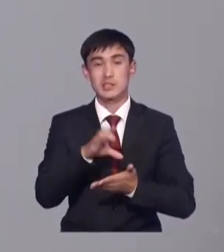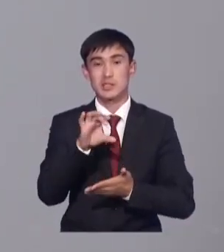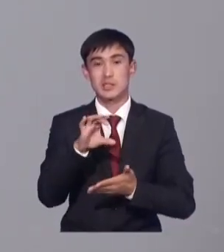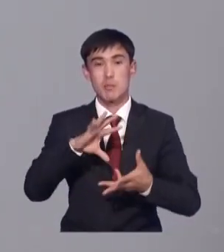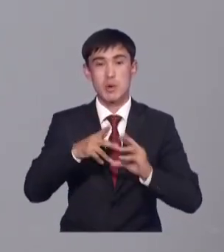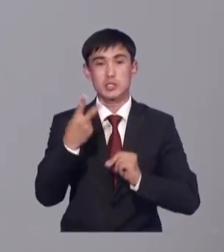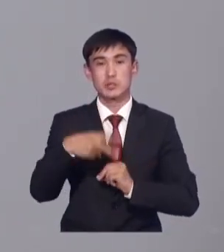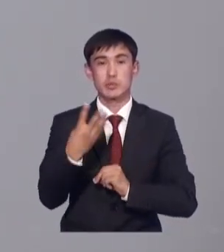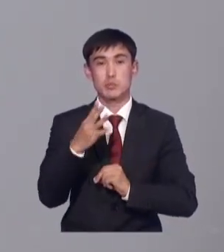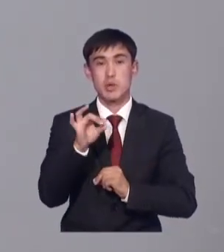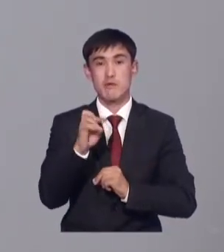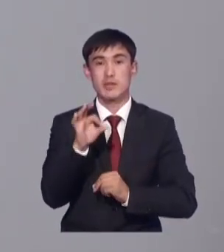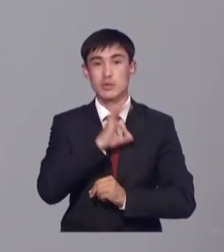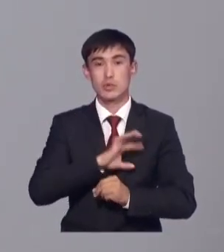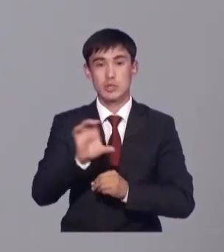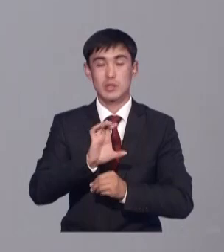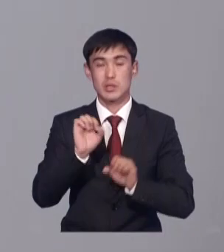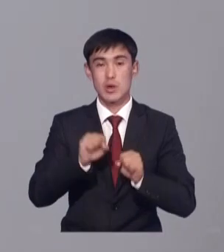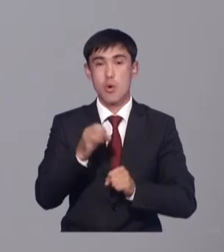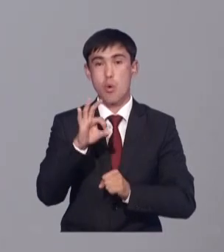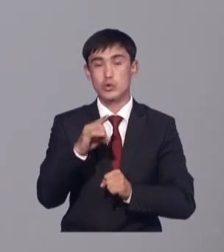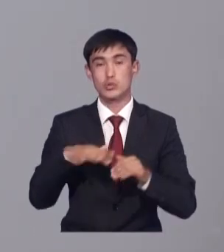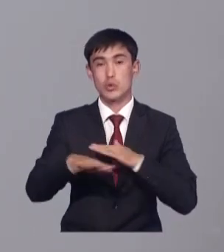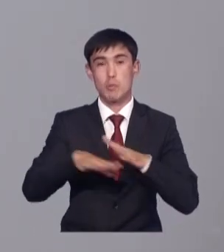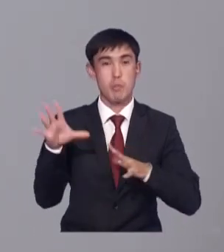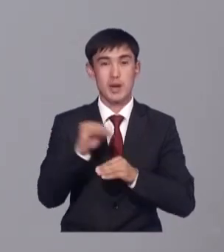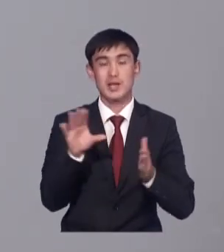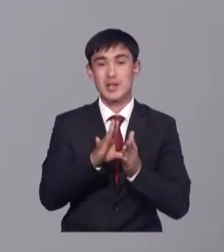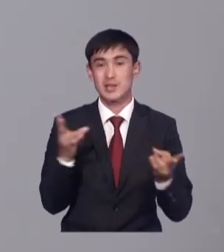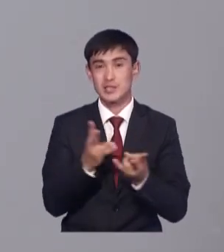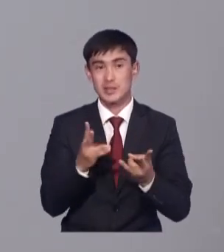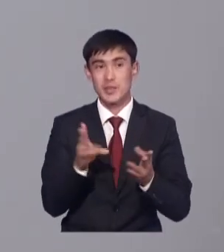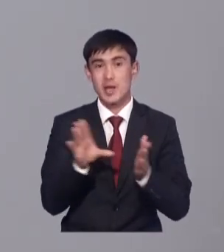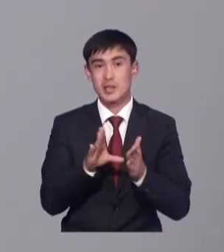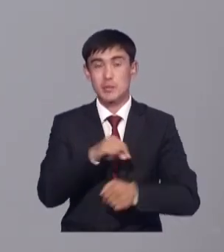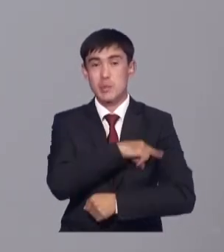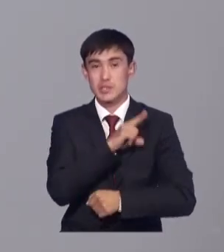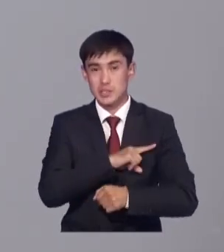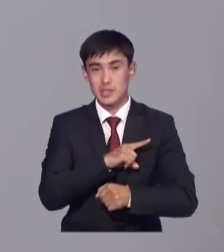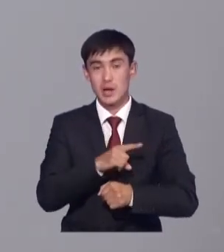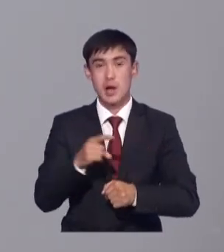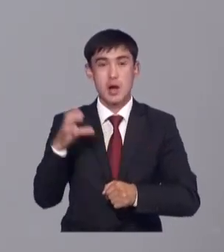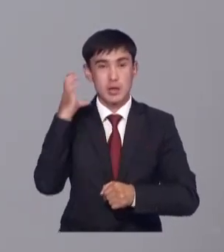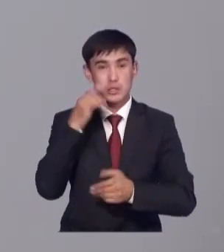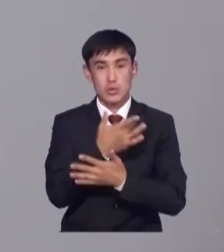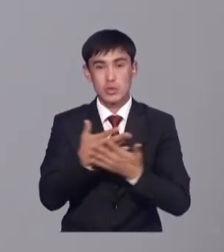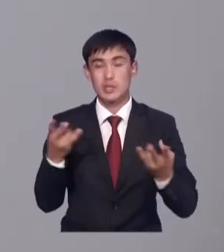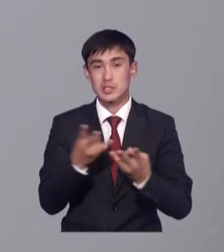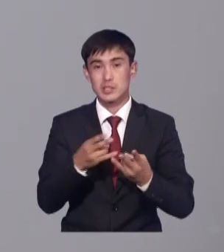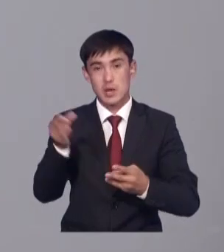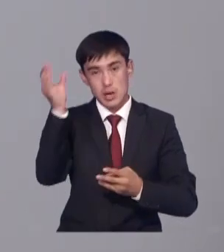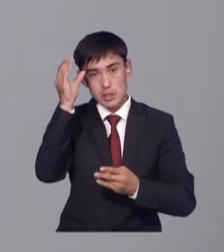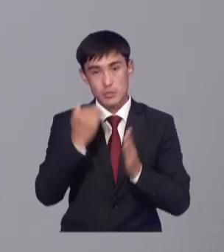бар жоғы 24 мегаватт энергия өндіре алады. Оңтүстік өңірлердің барлығын энергия қажет. Энергия медицинаға да, радиологияға да қажет. Ғылым